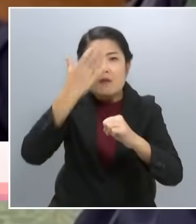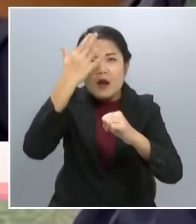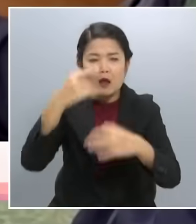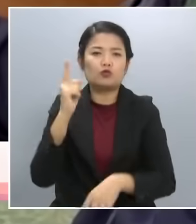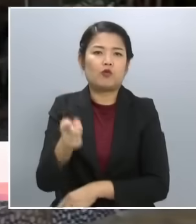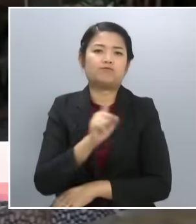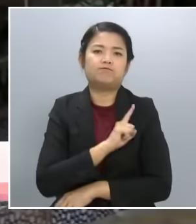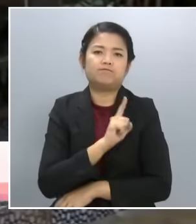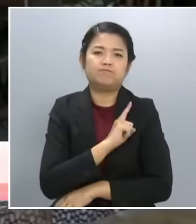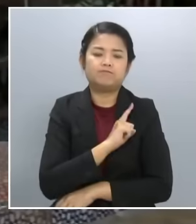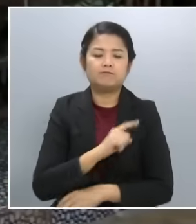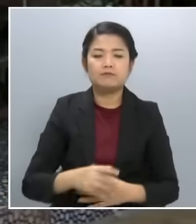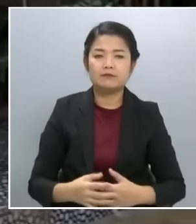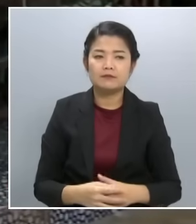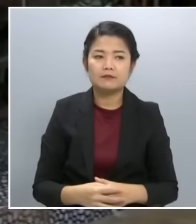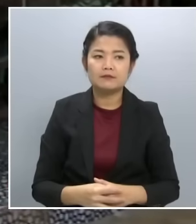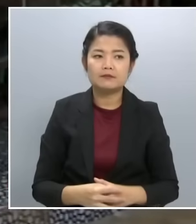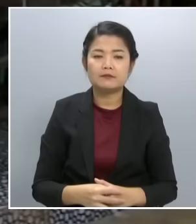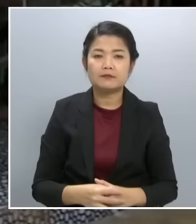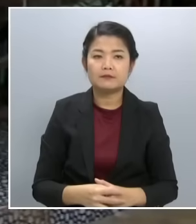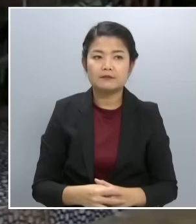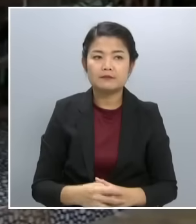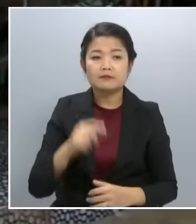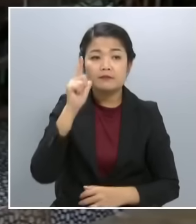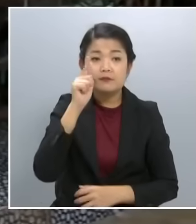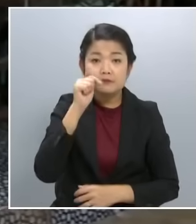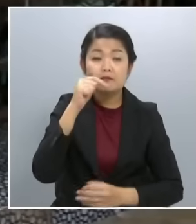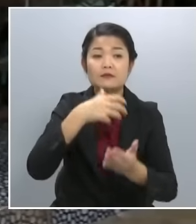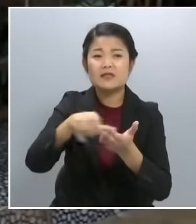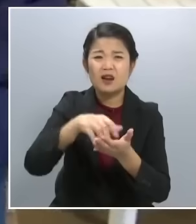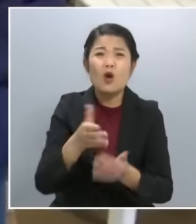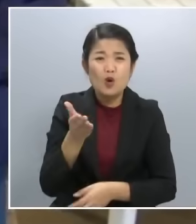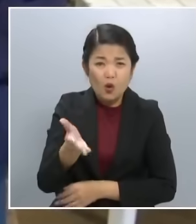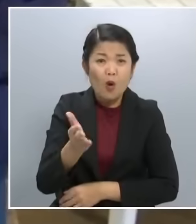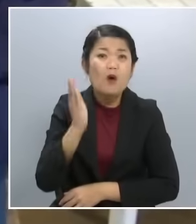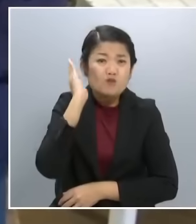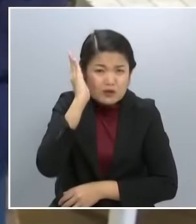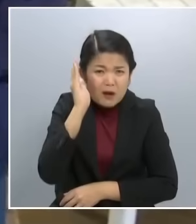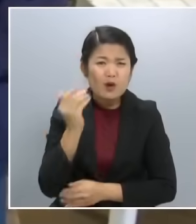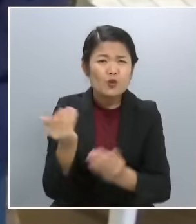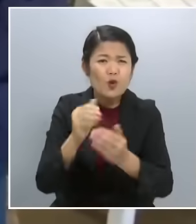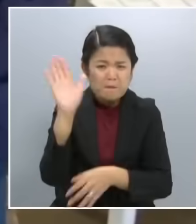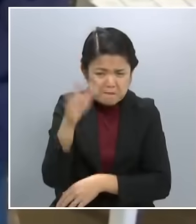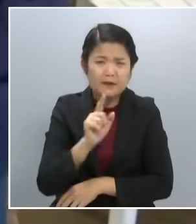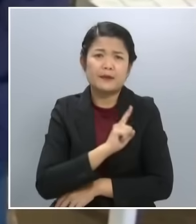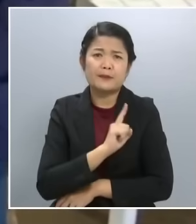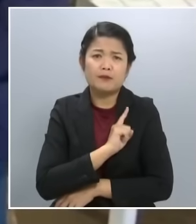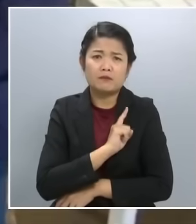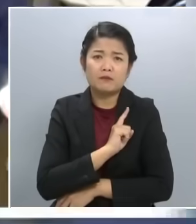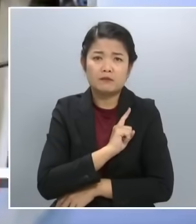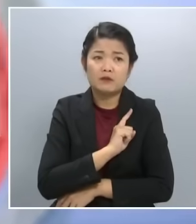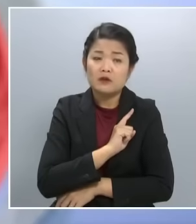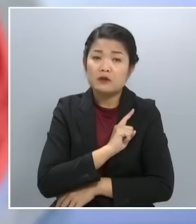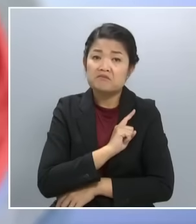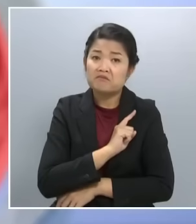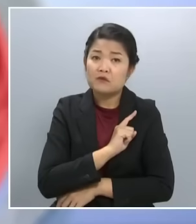ชอบเนี่ยล่ะฮะคือแม่บอกเลยบอกว่าขอให้ลูกโบ้เนี่ยออกมารับผิดชอบซะค่ะต่อให้เป็นลูก